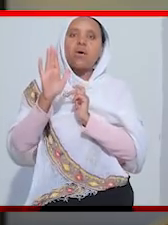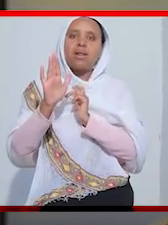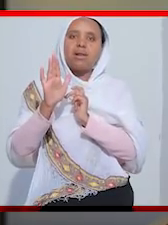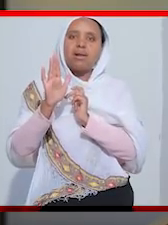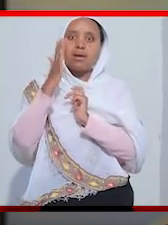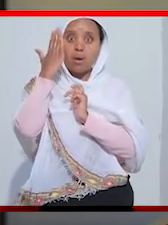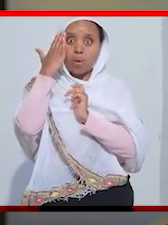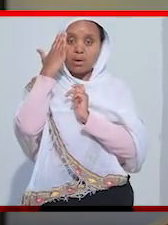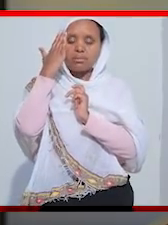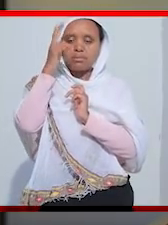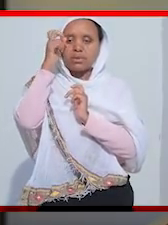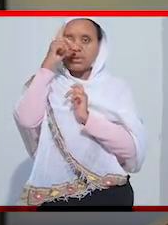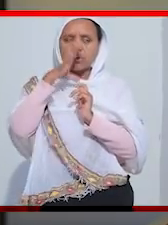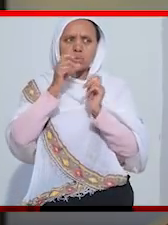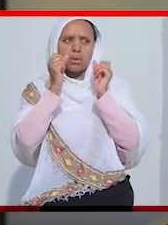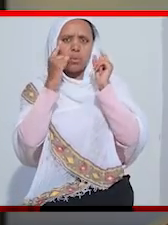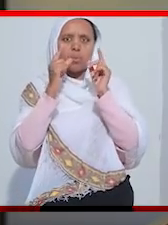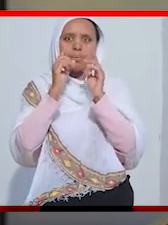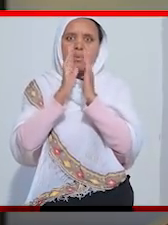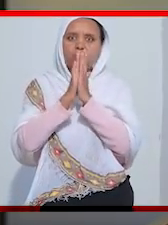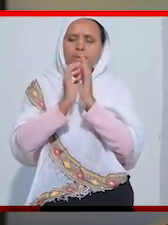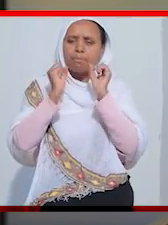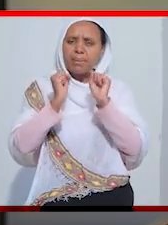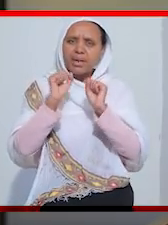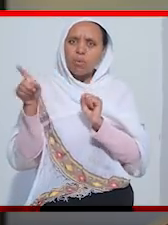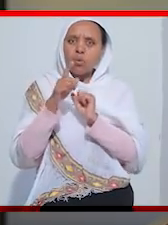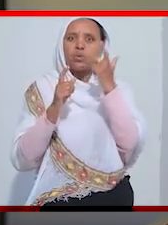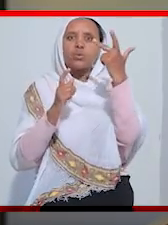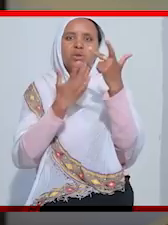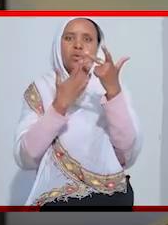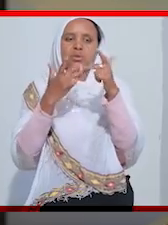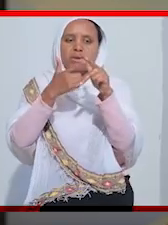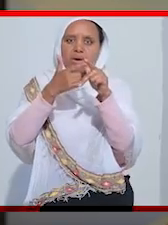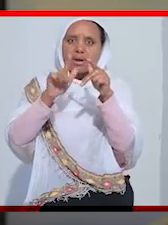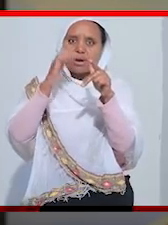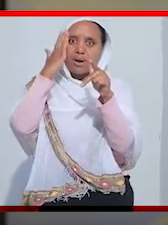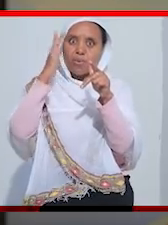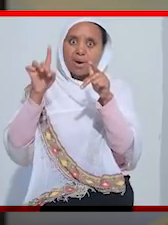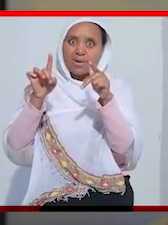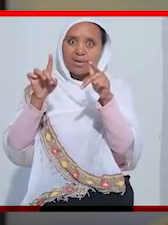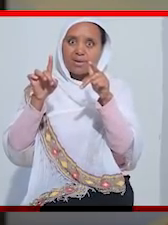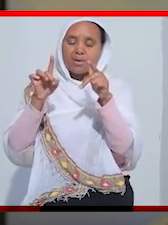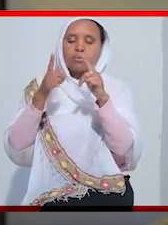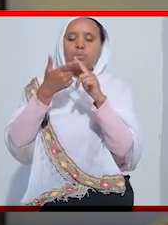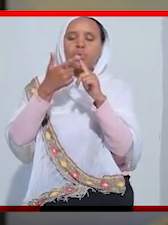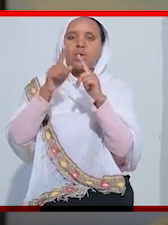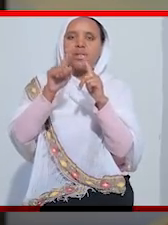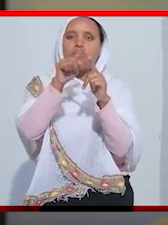ሶስተኛ ያውቃል ሰይጣን ሰው ተግቶ በጸሎት የሚበረታ ከሆነ ሶስት ነገሮችን አንደኛ